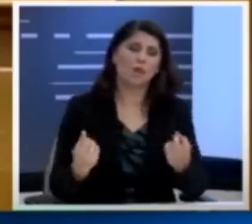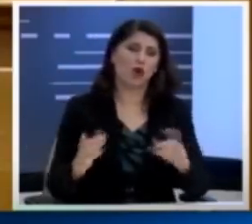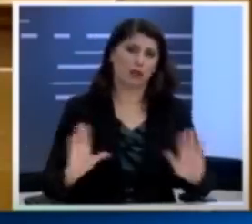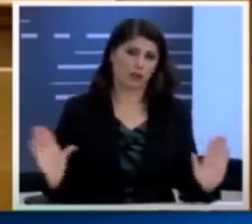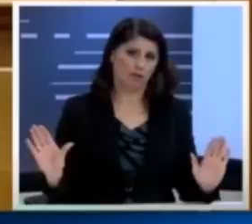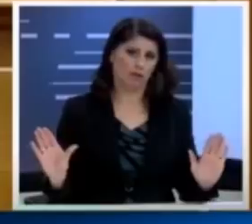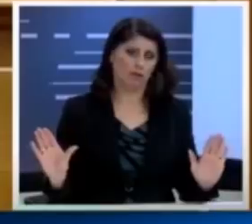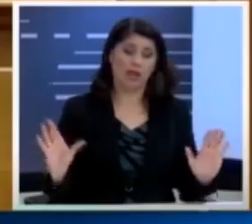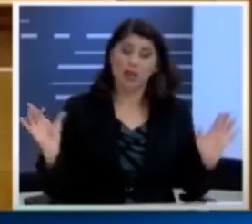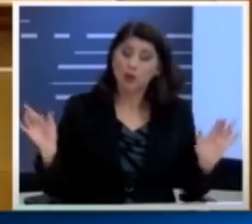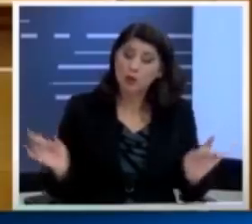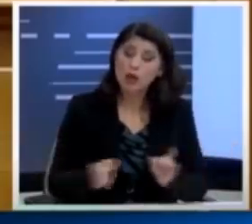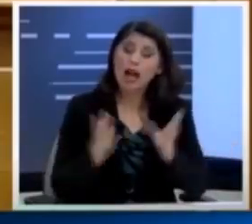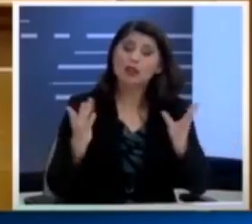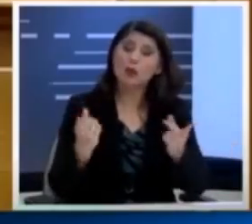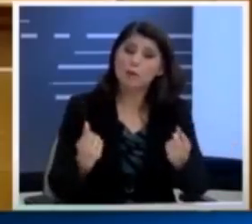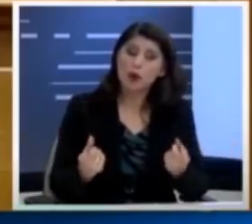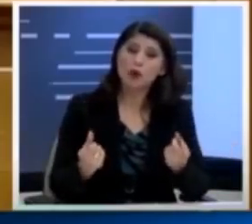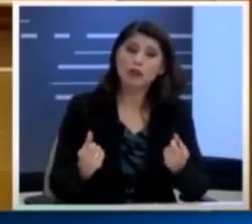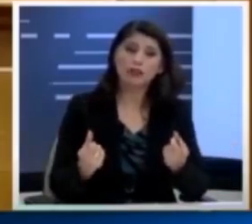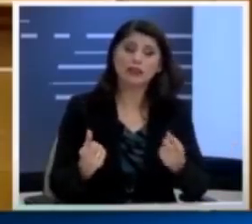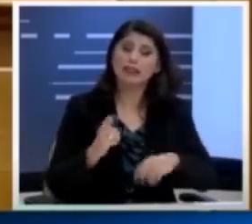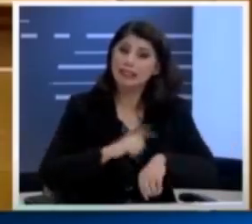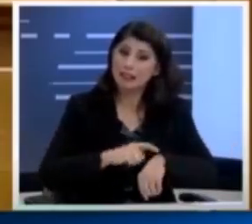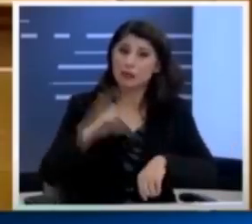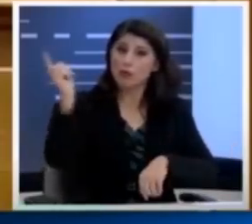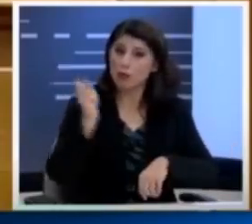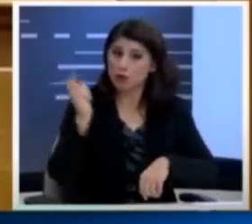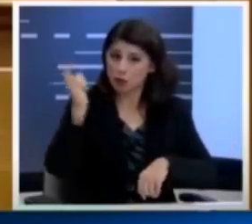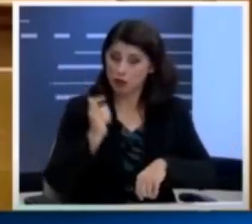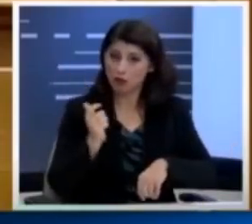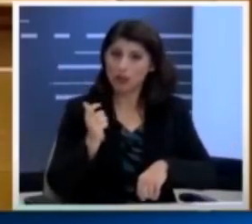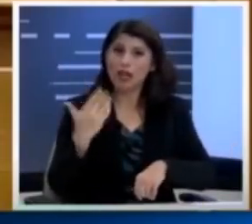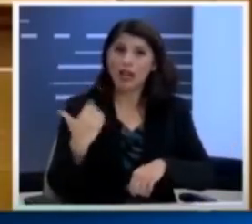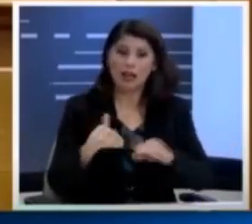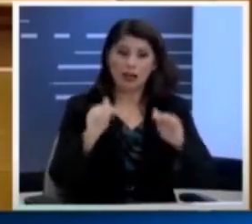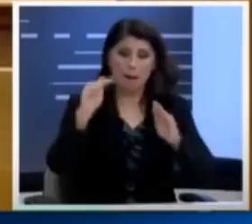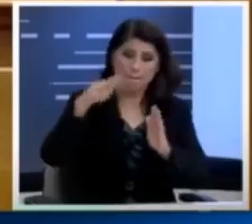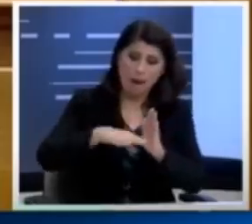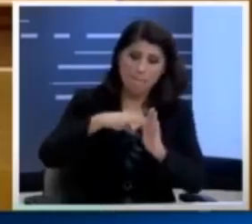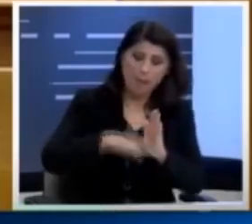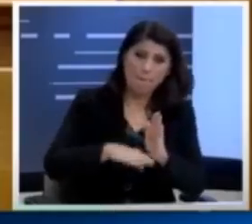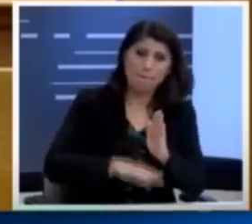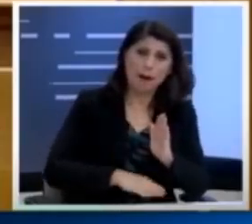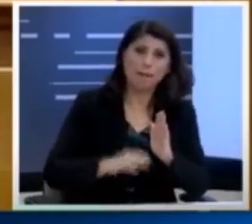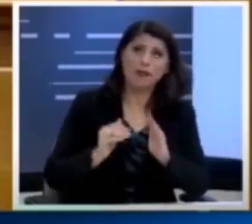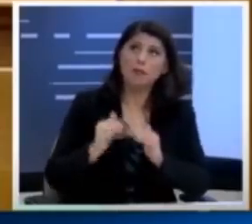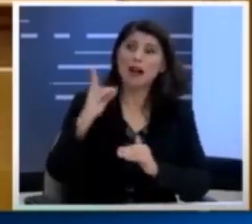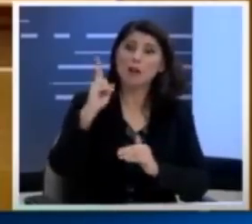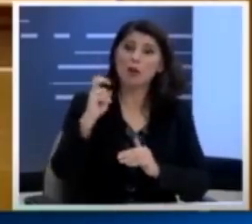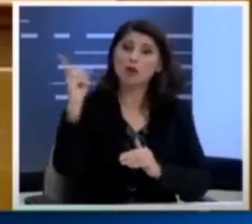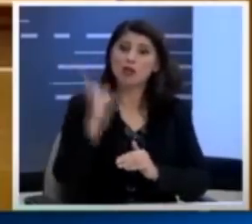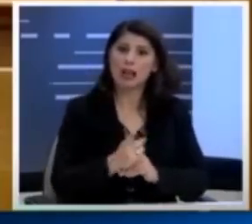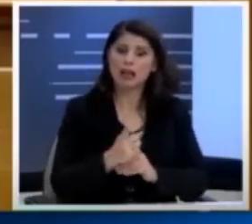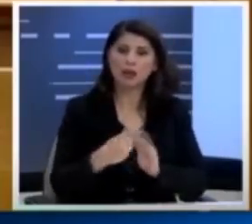πρόκληση. Είναι τουλάχιστον πρόκληση την ώρα που ο μισθός έχει υποχωρήσει πάνω από 20%